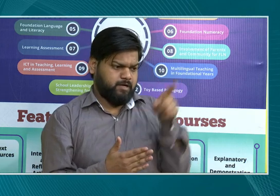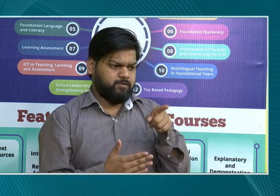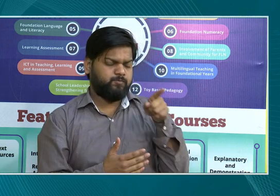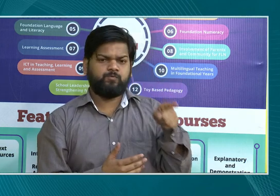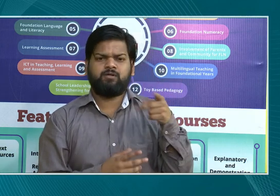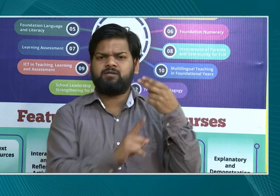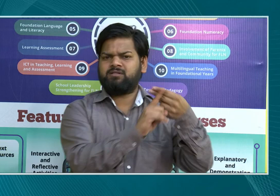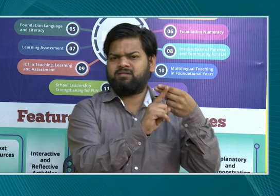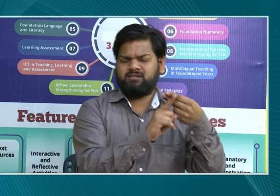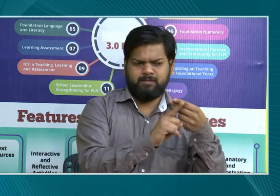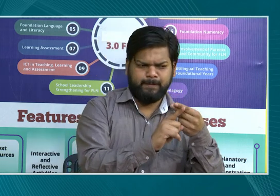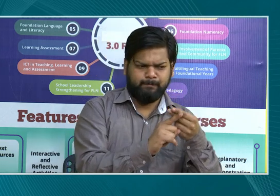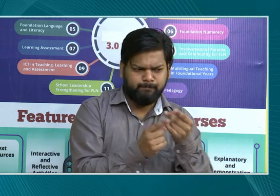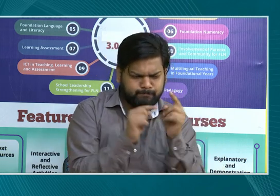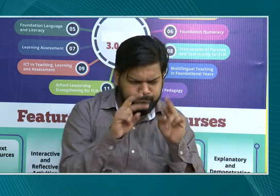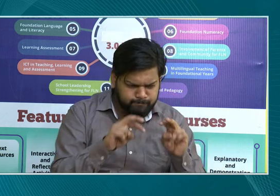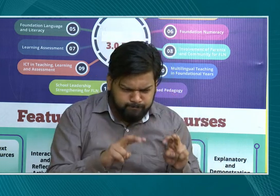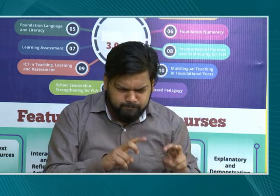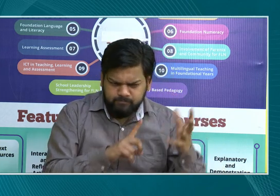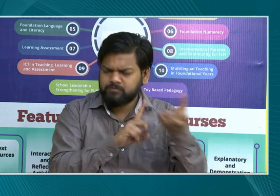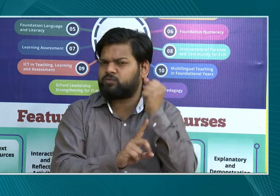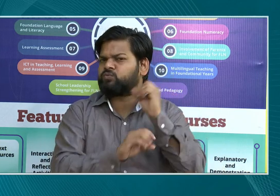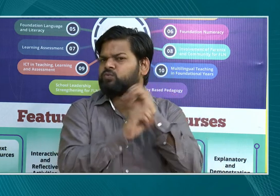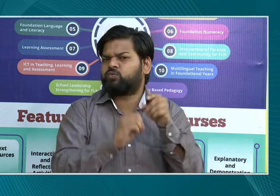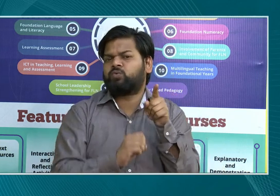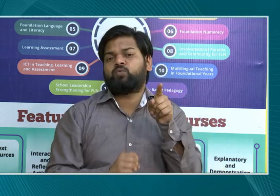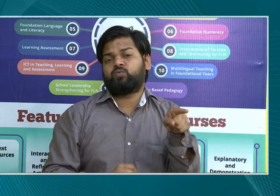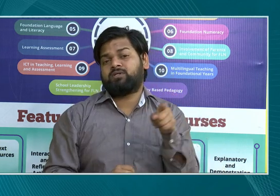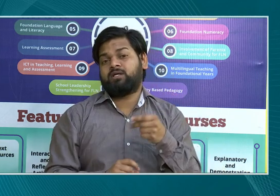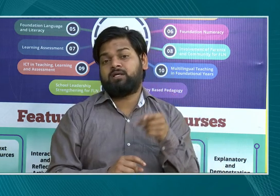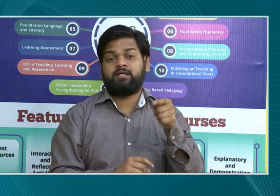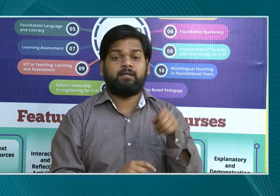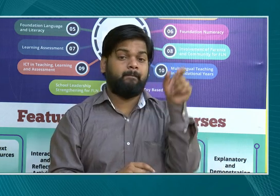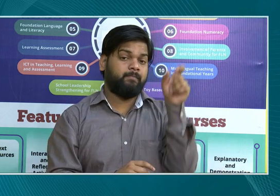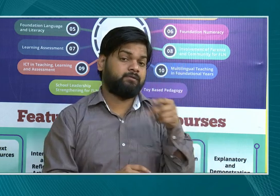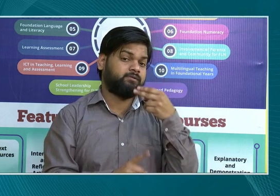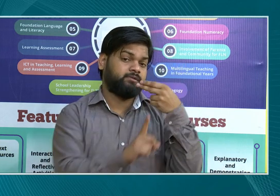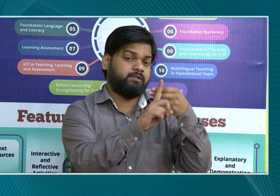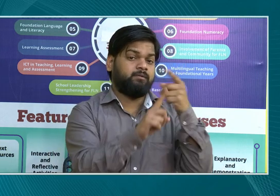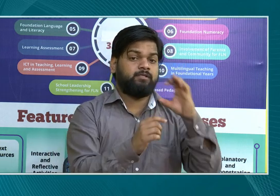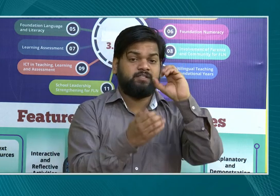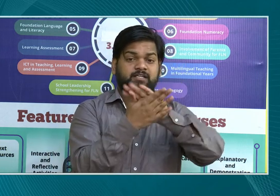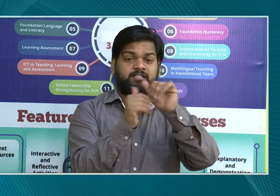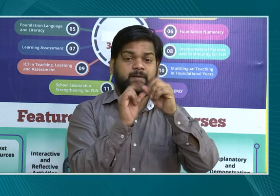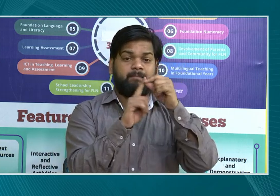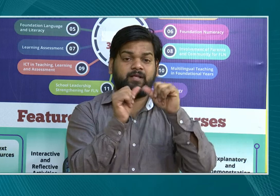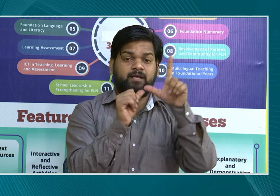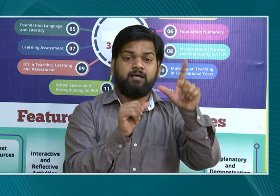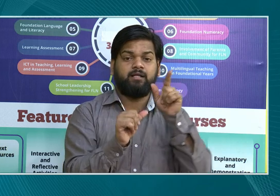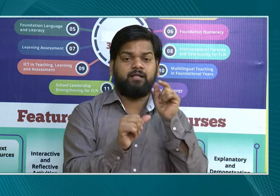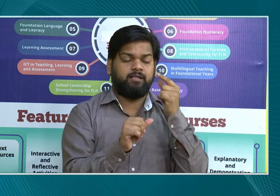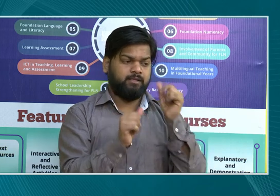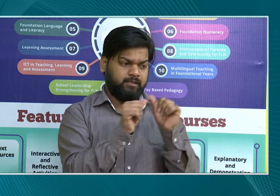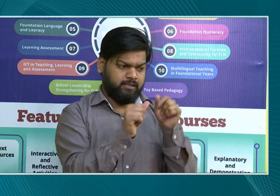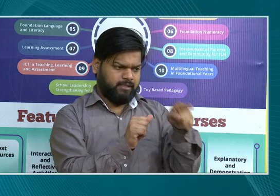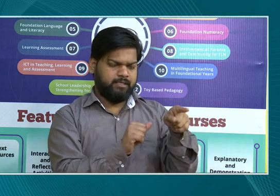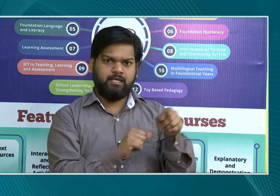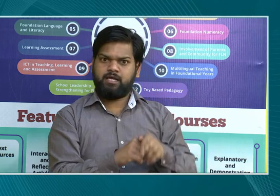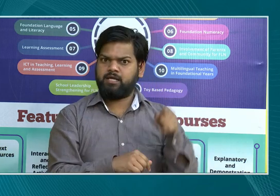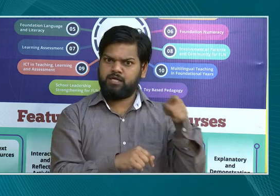2001 के बीच का जीवन चपला देवी का रहा है और उनका ये लेख नाना साहब की पुत्री वाला ये बहुत फेमस है